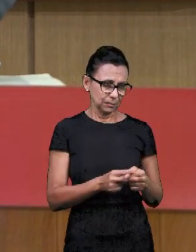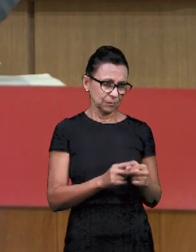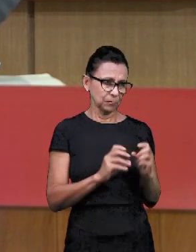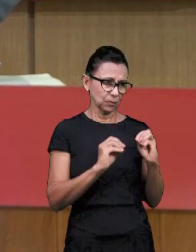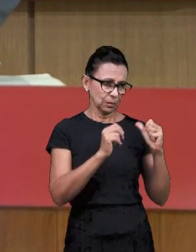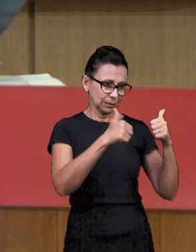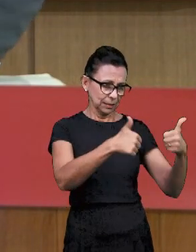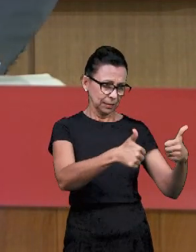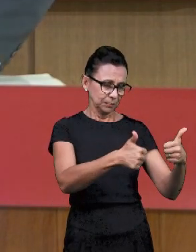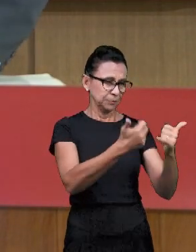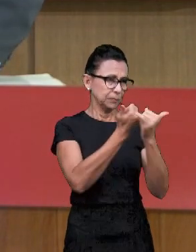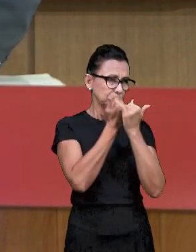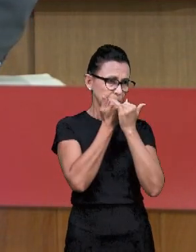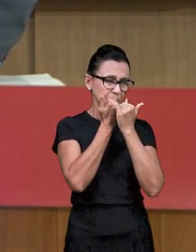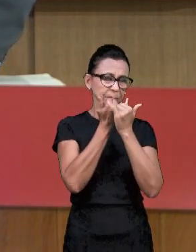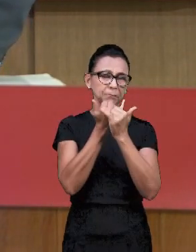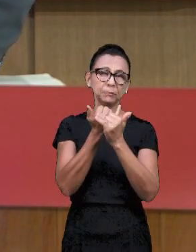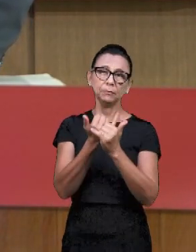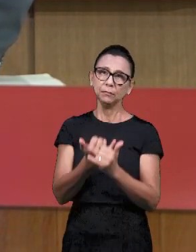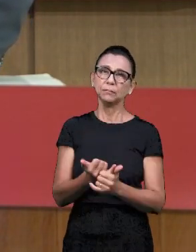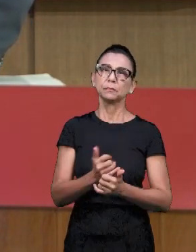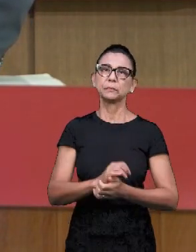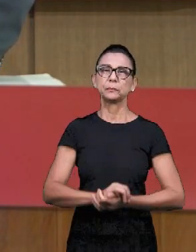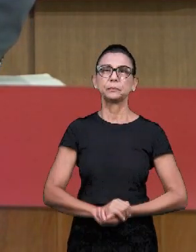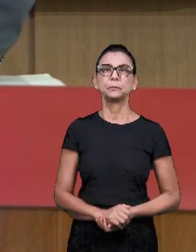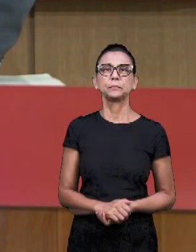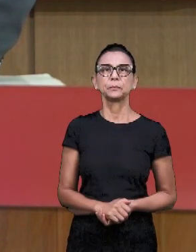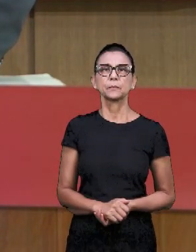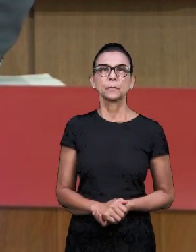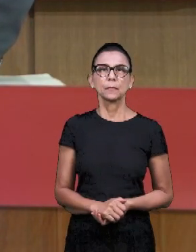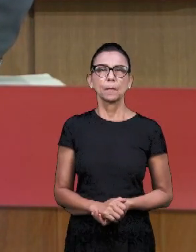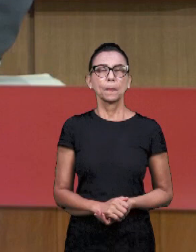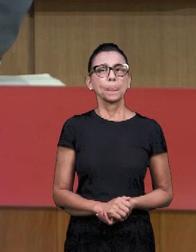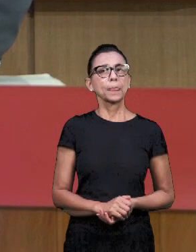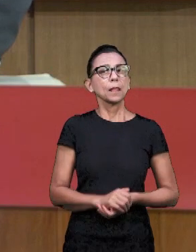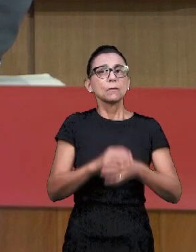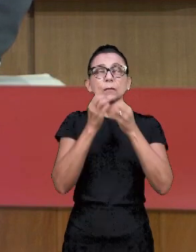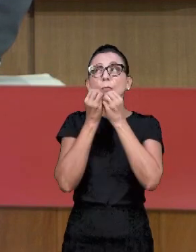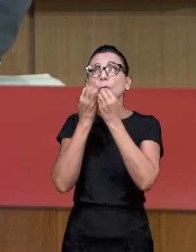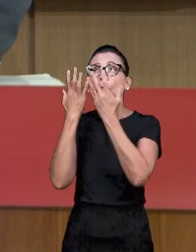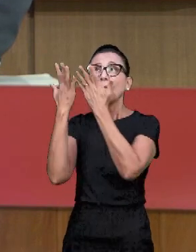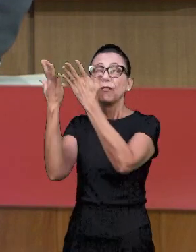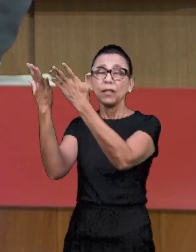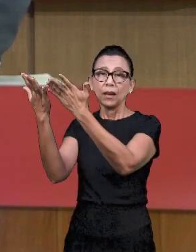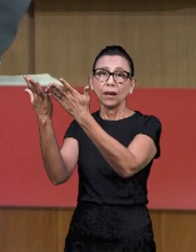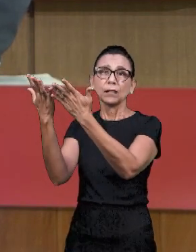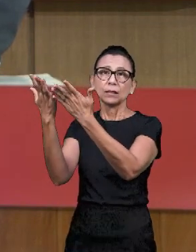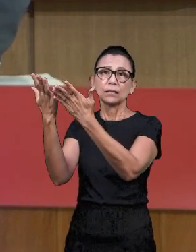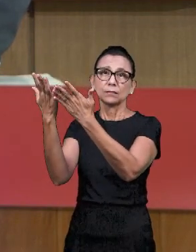важно, чтобы было прощение, очень важно исповедовать. Мы должны